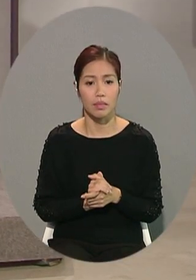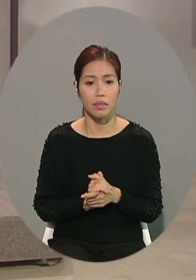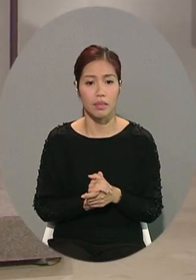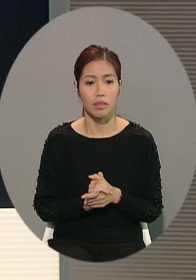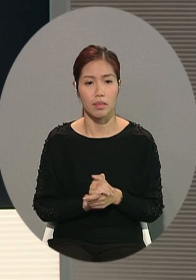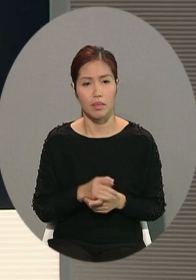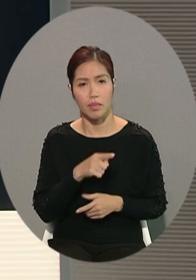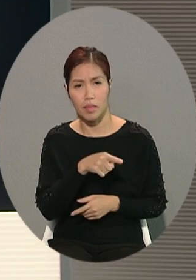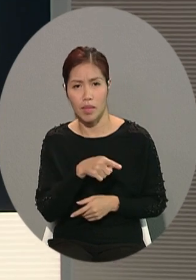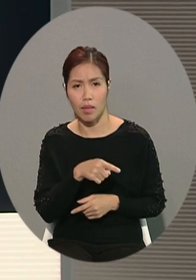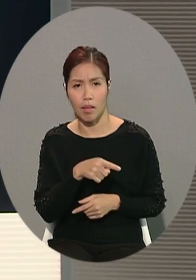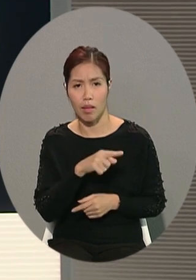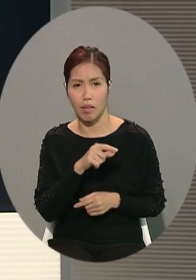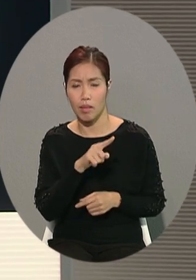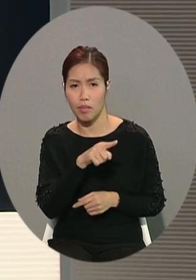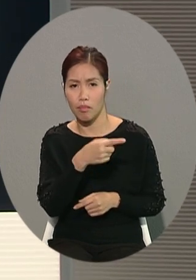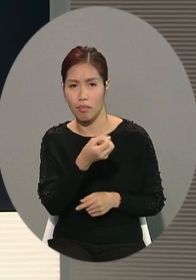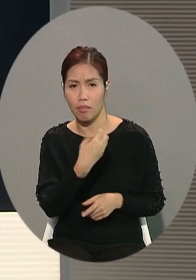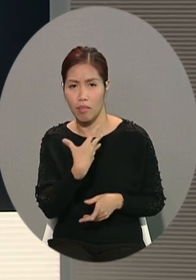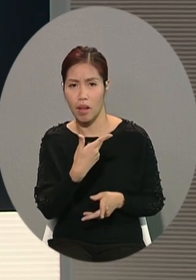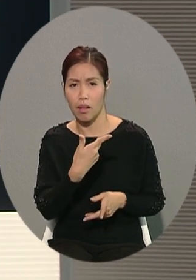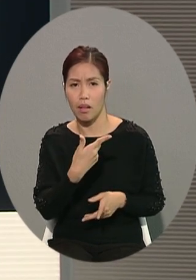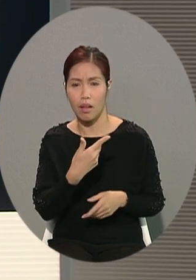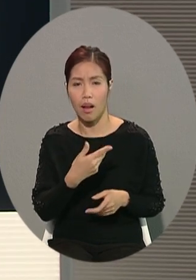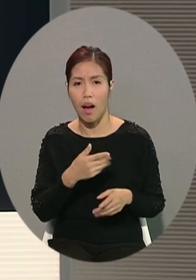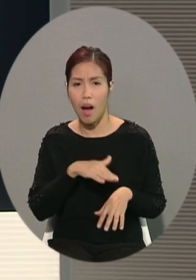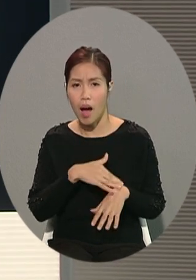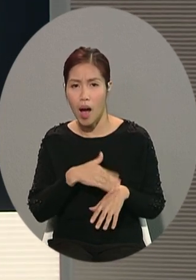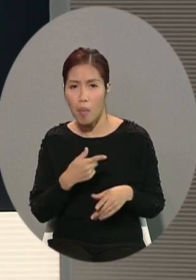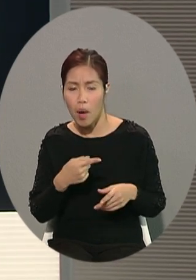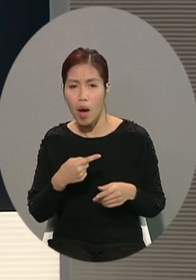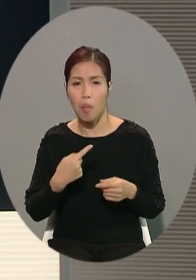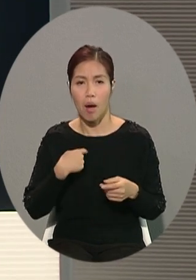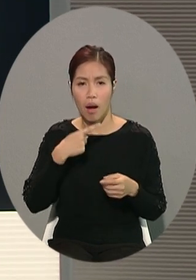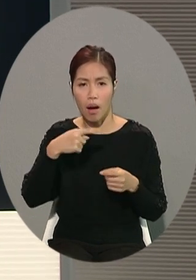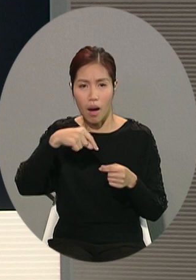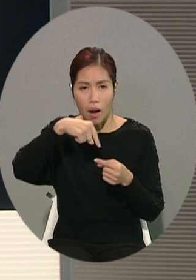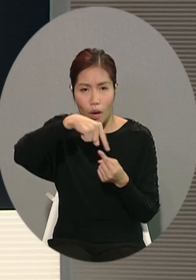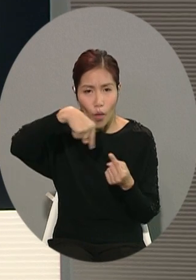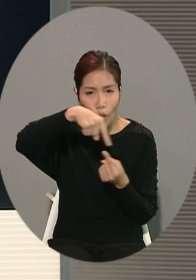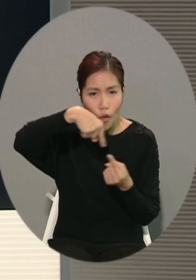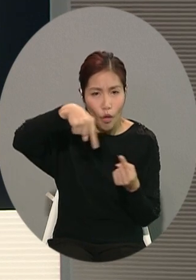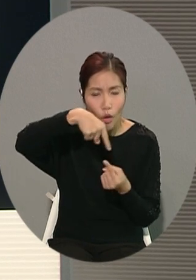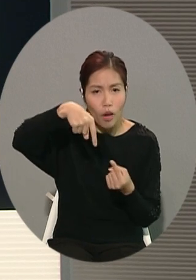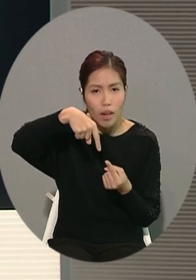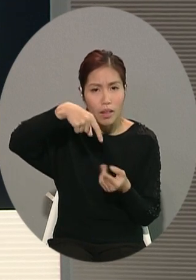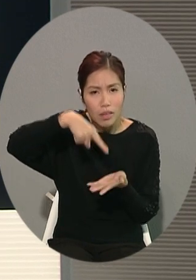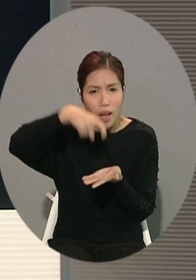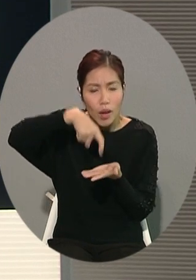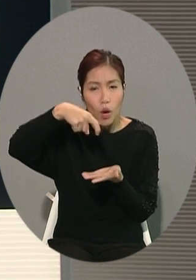你呢個問題咧，其實咧，我佢頭先講個彈弓問題咧，我想回應一下。我咧